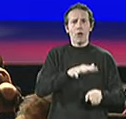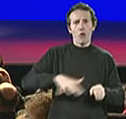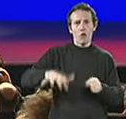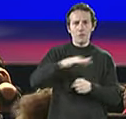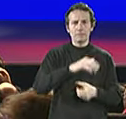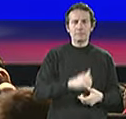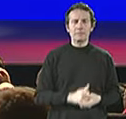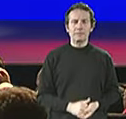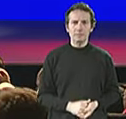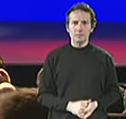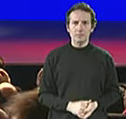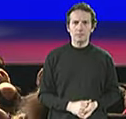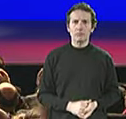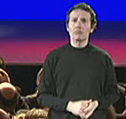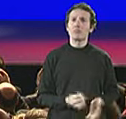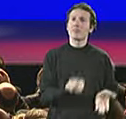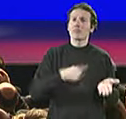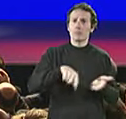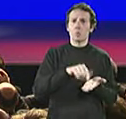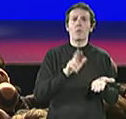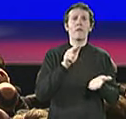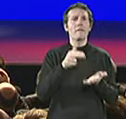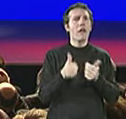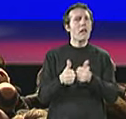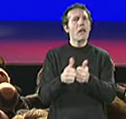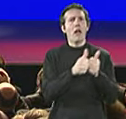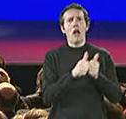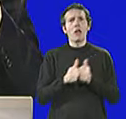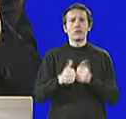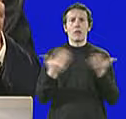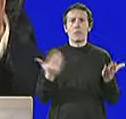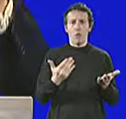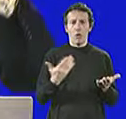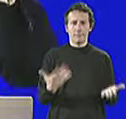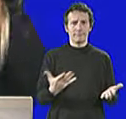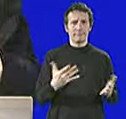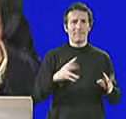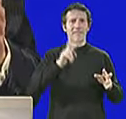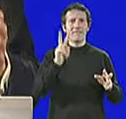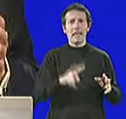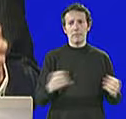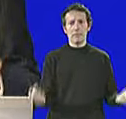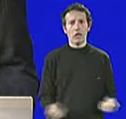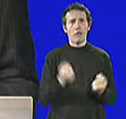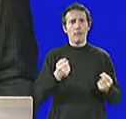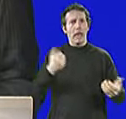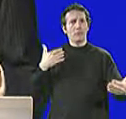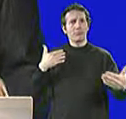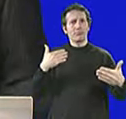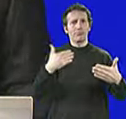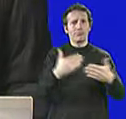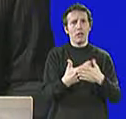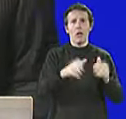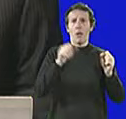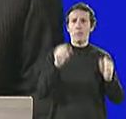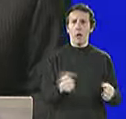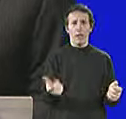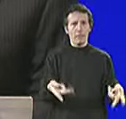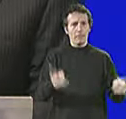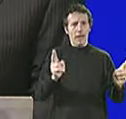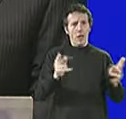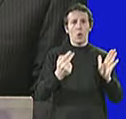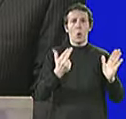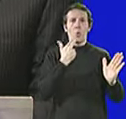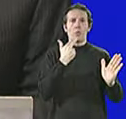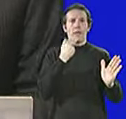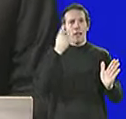Ainsi, nous allons faire ensemble de cette formidable campagne un moment utile pour